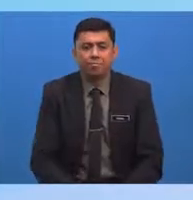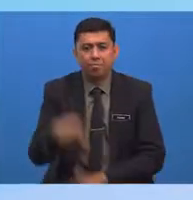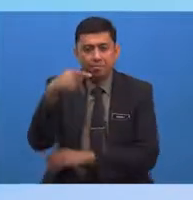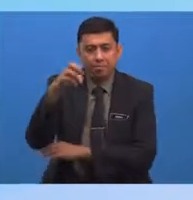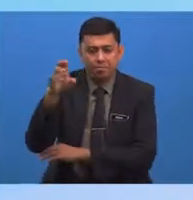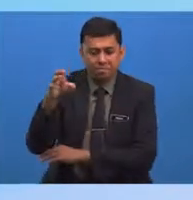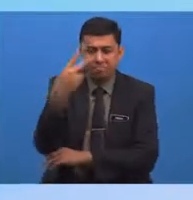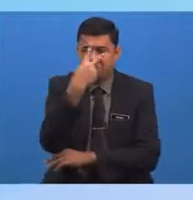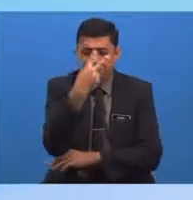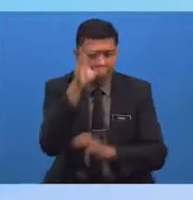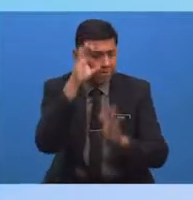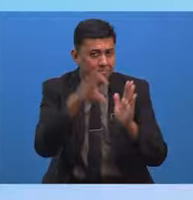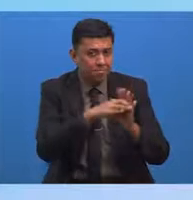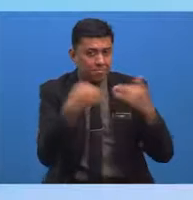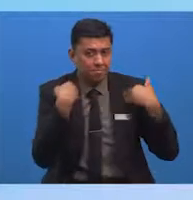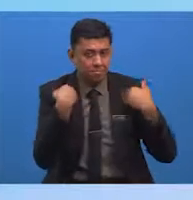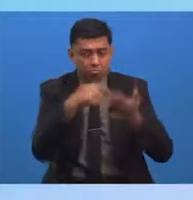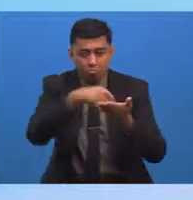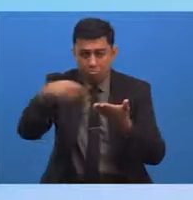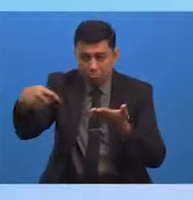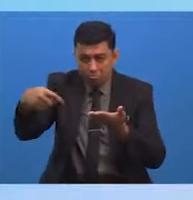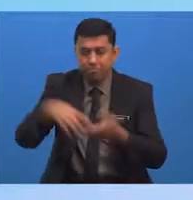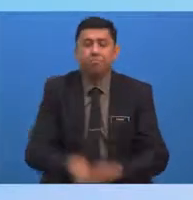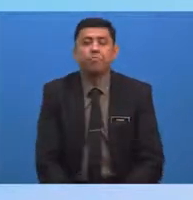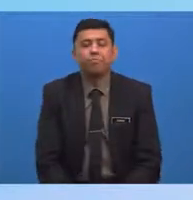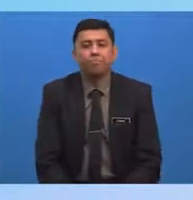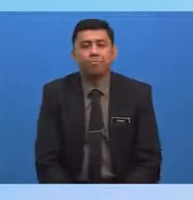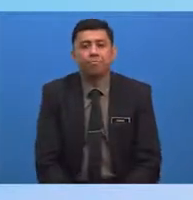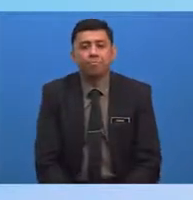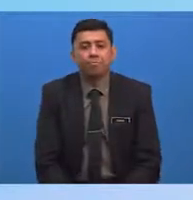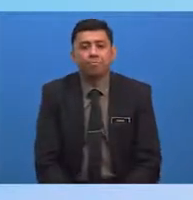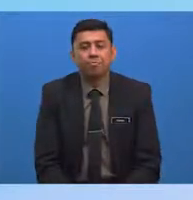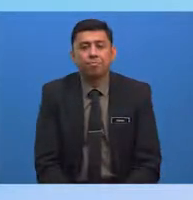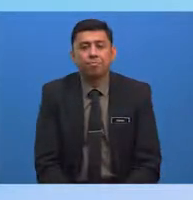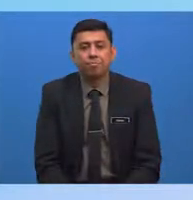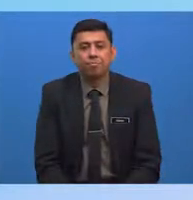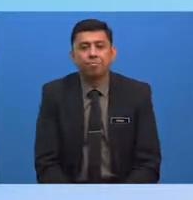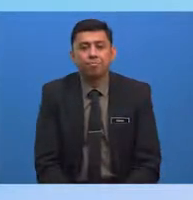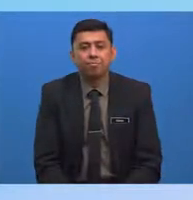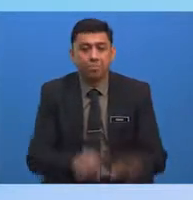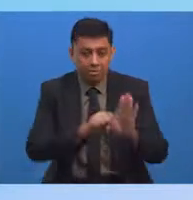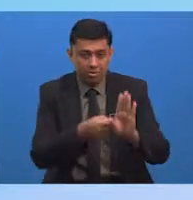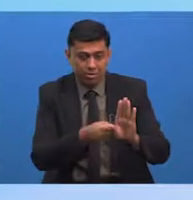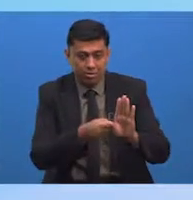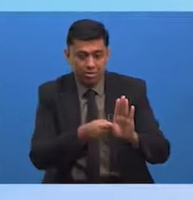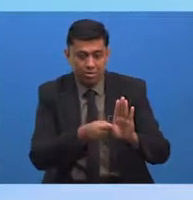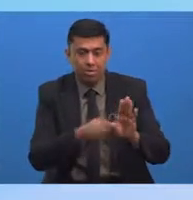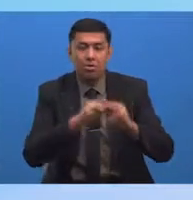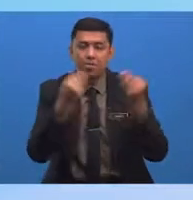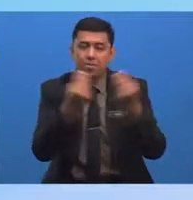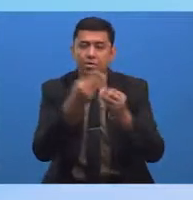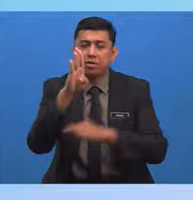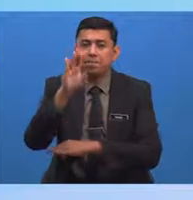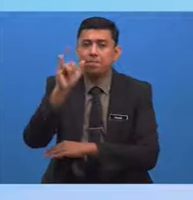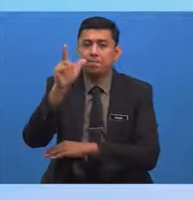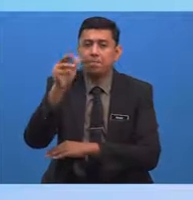Lepo. Masyarakat Kayan sebagai Kalunan Maren. Dan sumber autoriti masyarakat Bidayuh